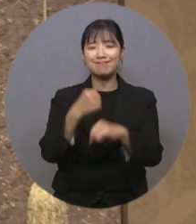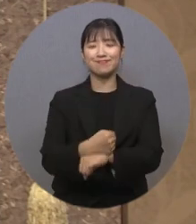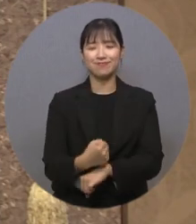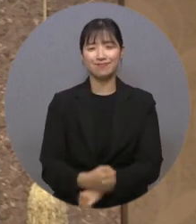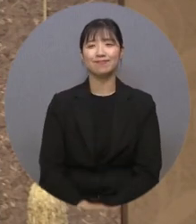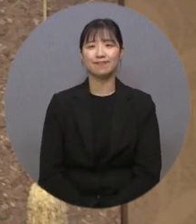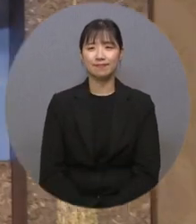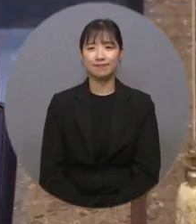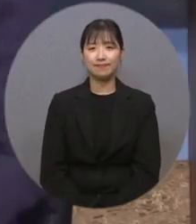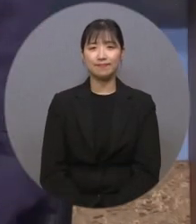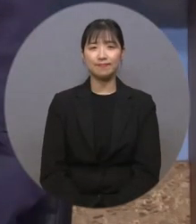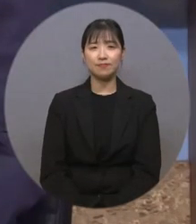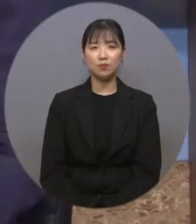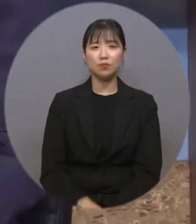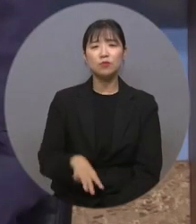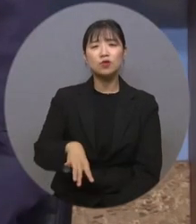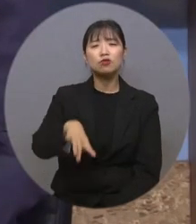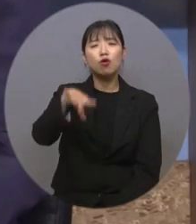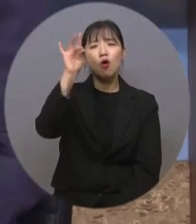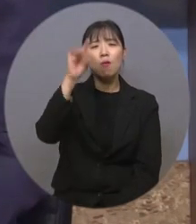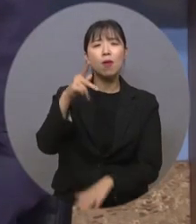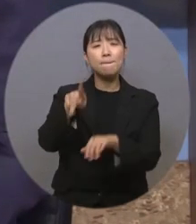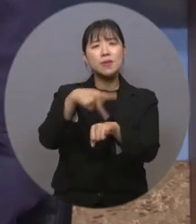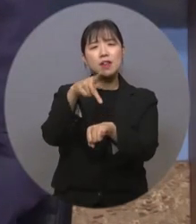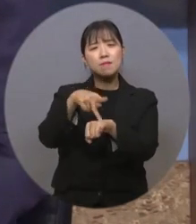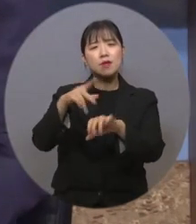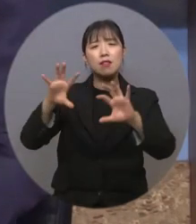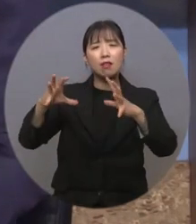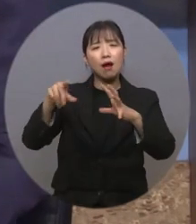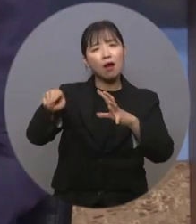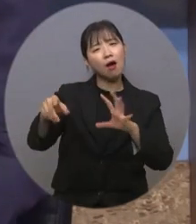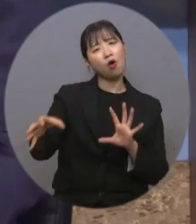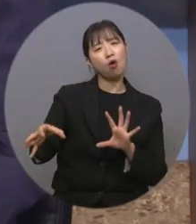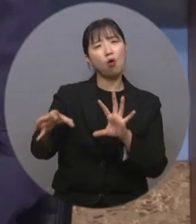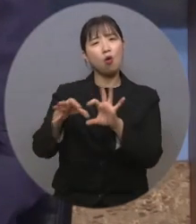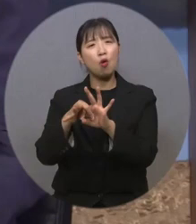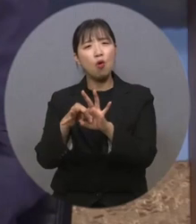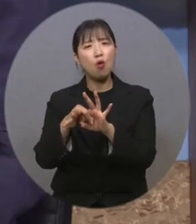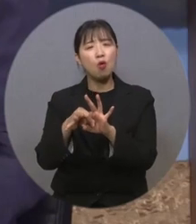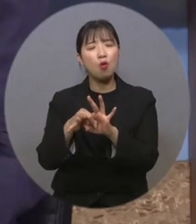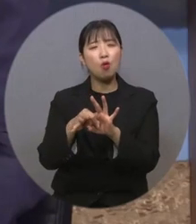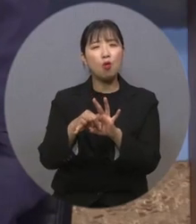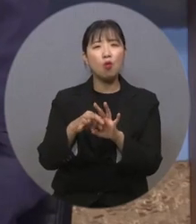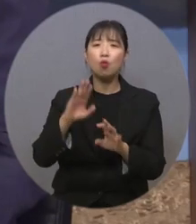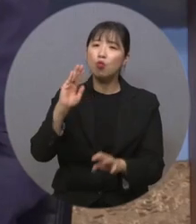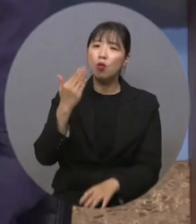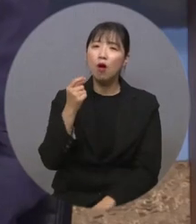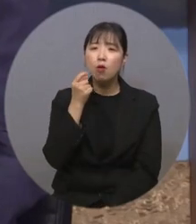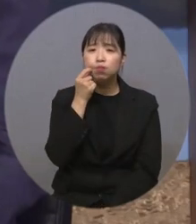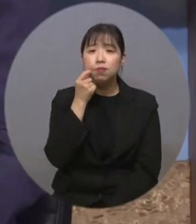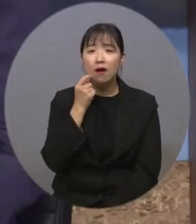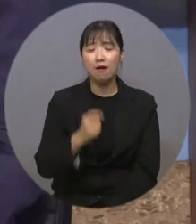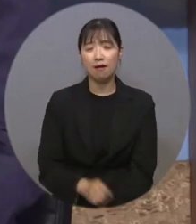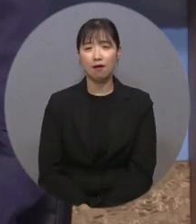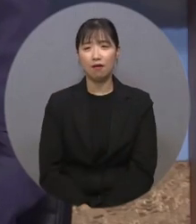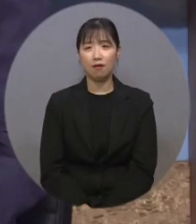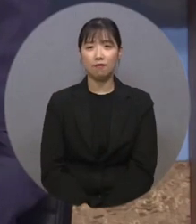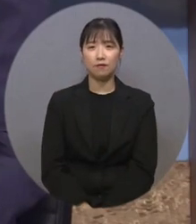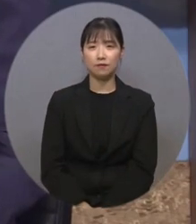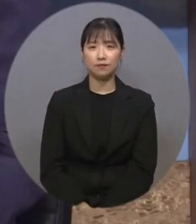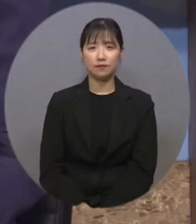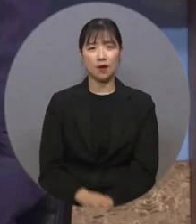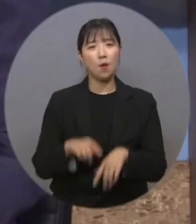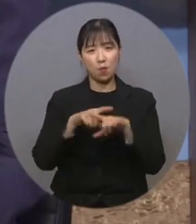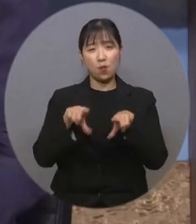아, 근데 어떻게 처음에 이렇게 필리핀이라는 나라와 함께 연결을 하게 되신 건가요?